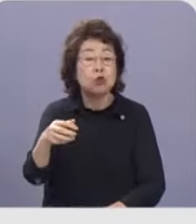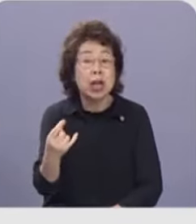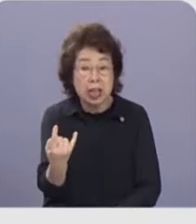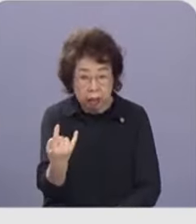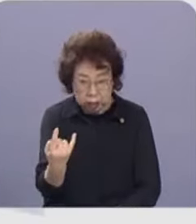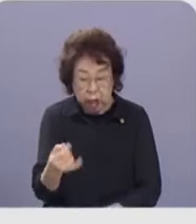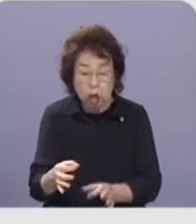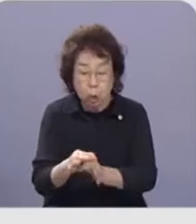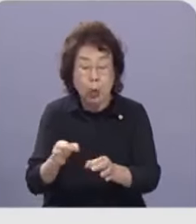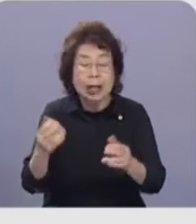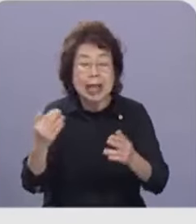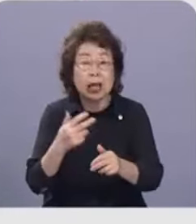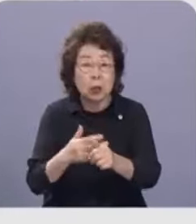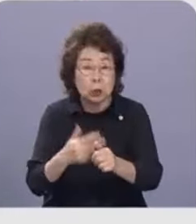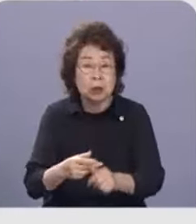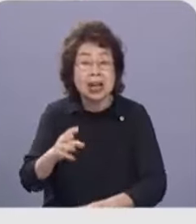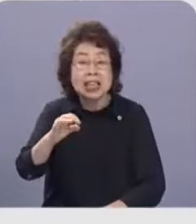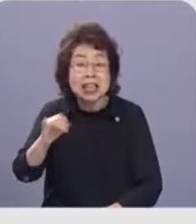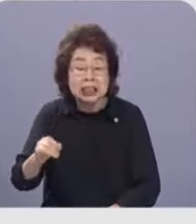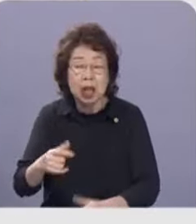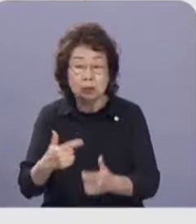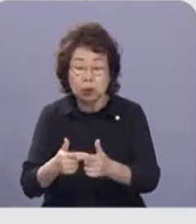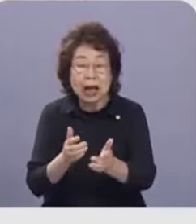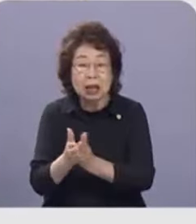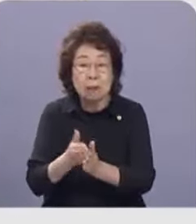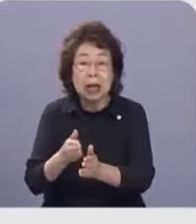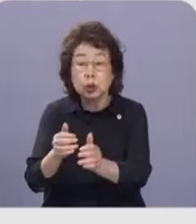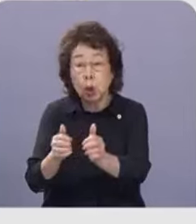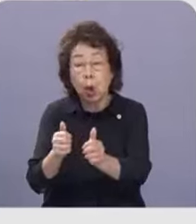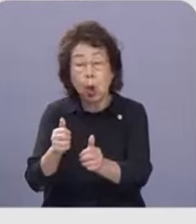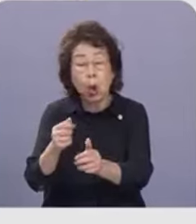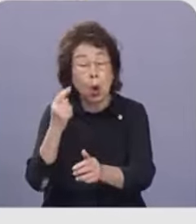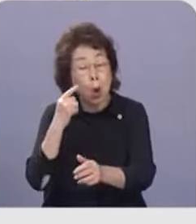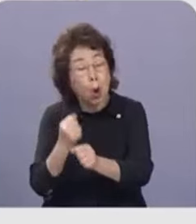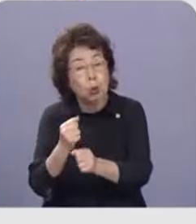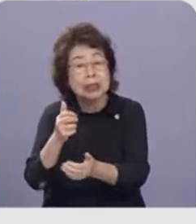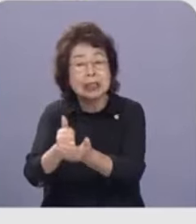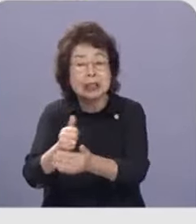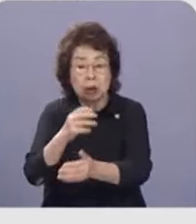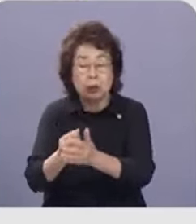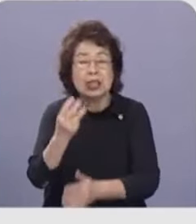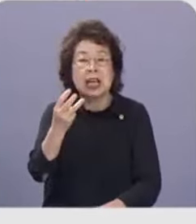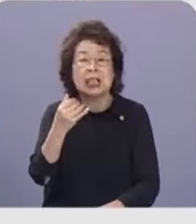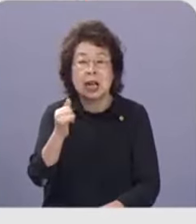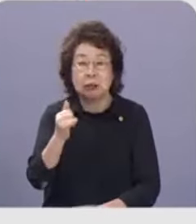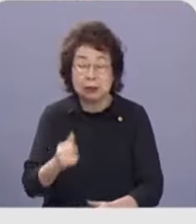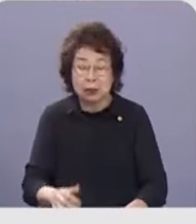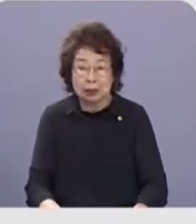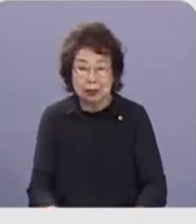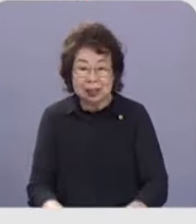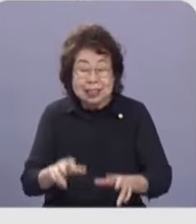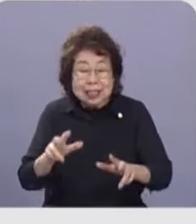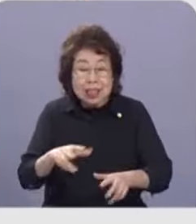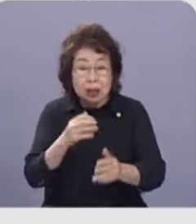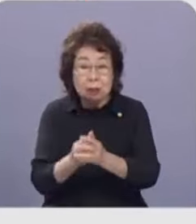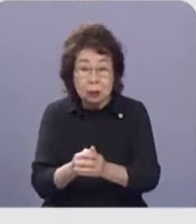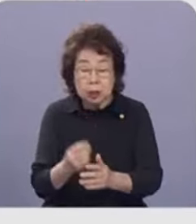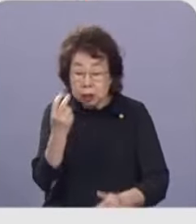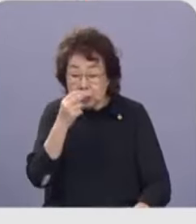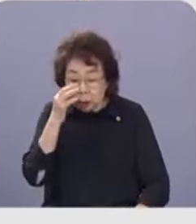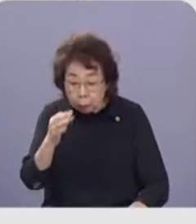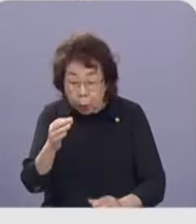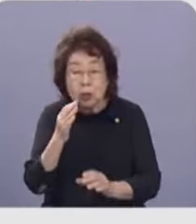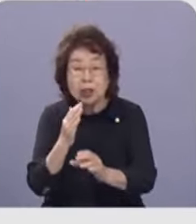동아대 명예교수 이영제 전 부산항만공사 류 연구실장 등 세명으로 좁혀졌습니다 현재 인사검증